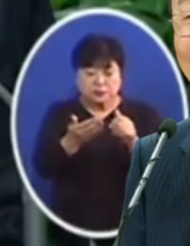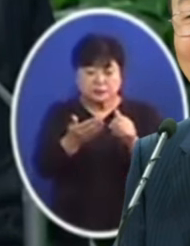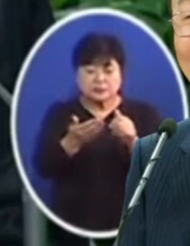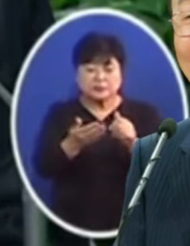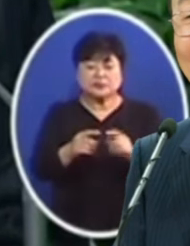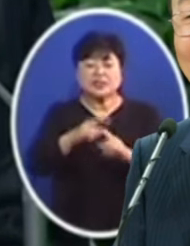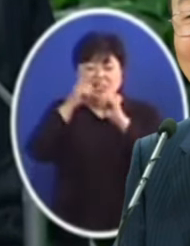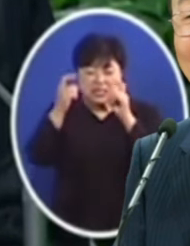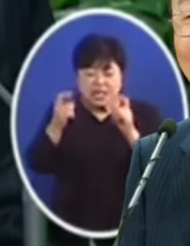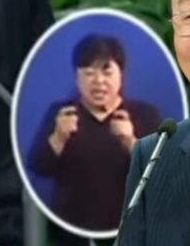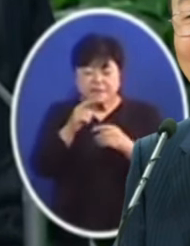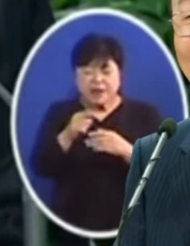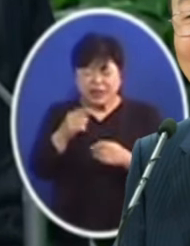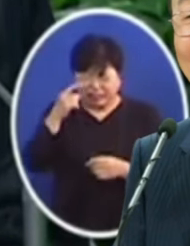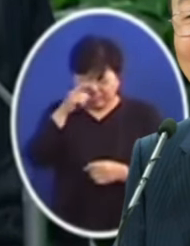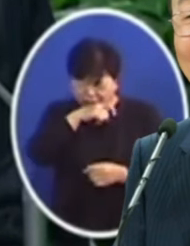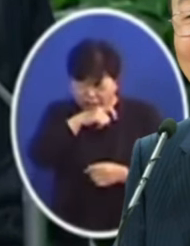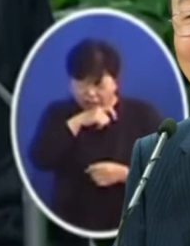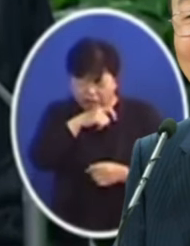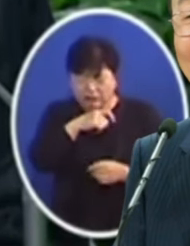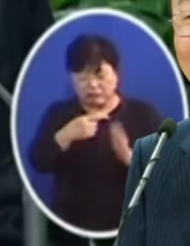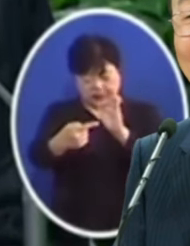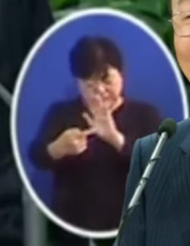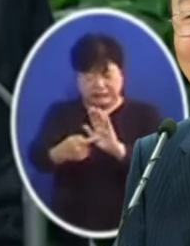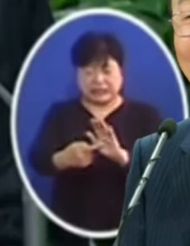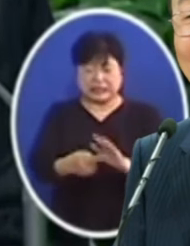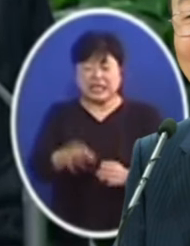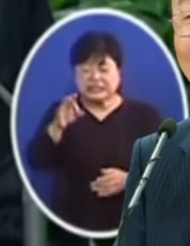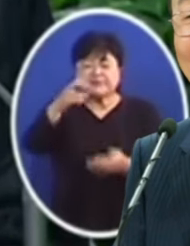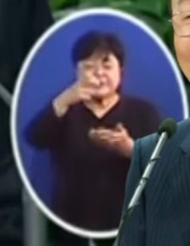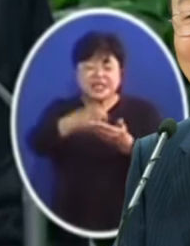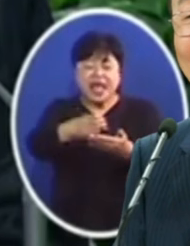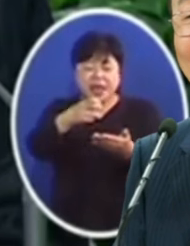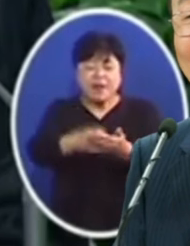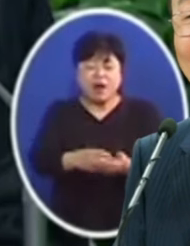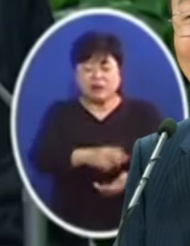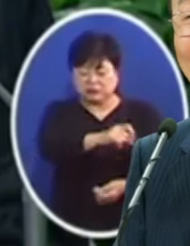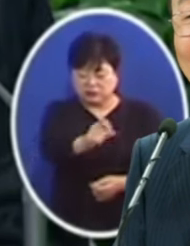각 사람의 마음속에 있는 쓰레기가 드러날 수 있도록 십계명을 지었습니다.